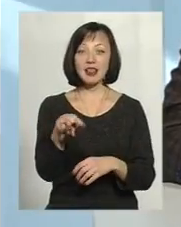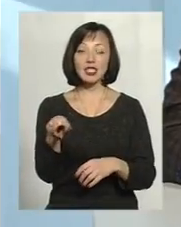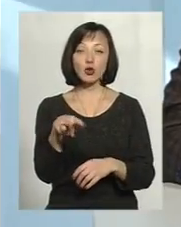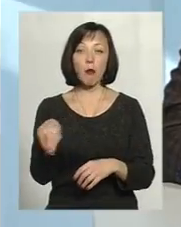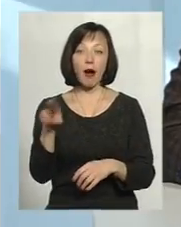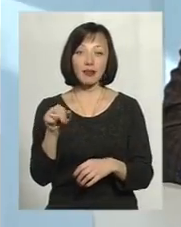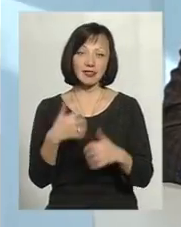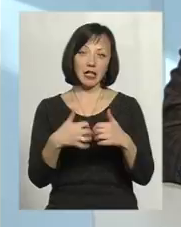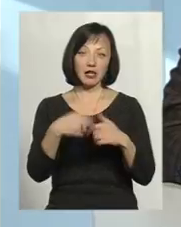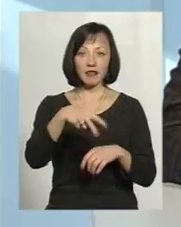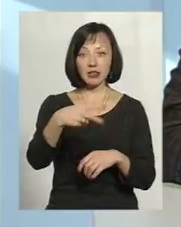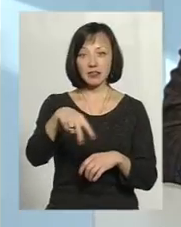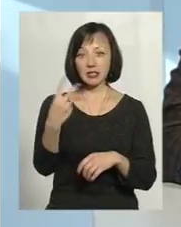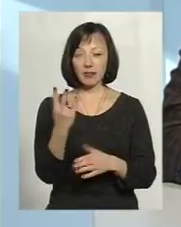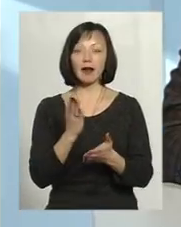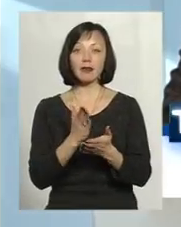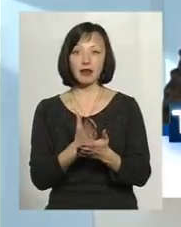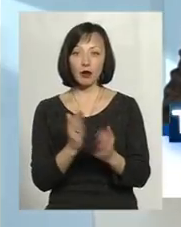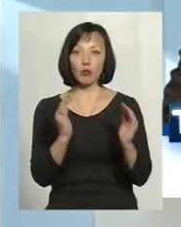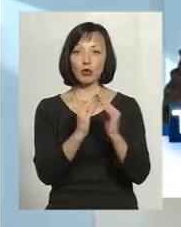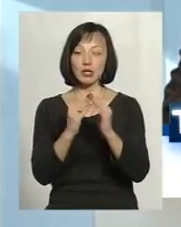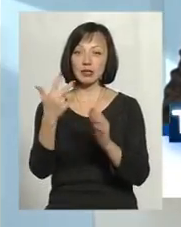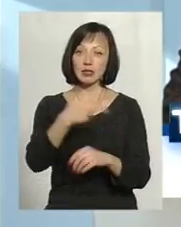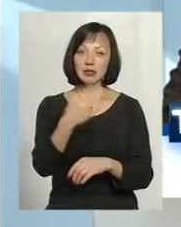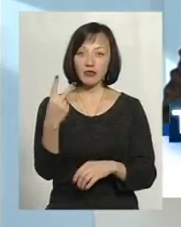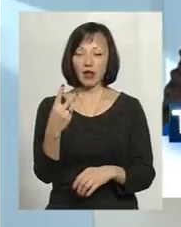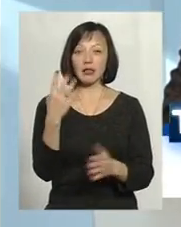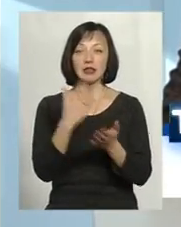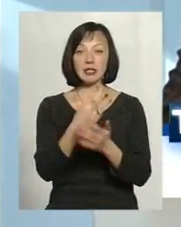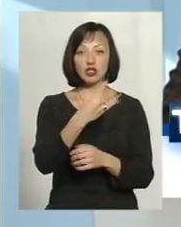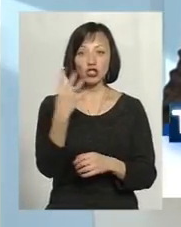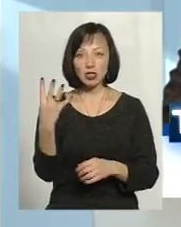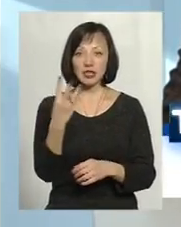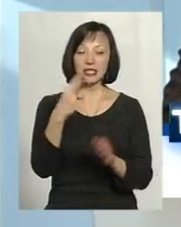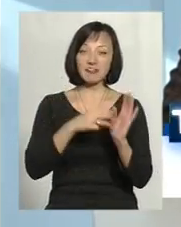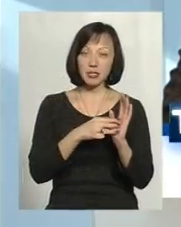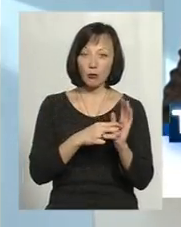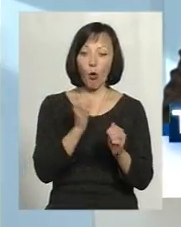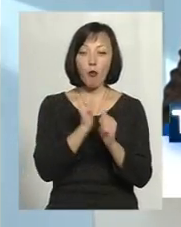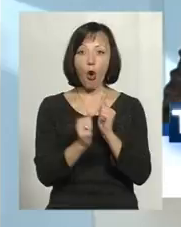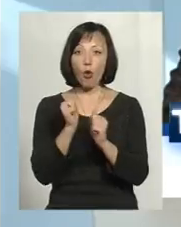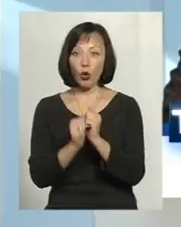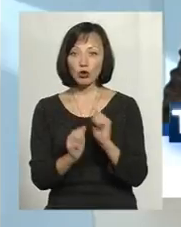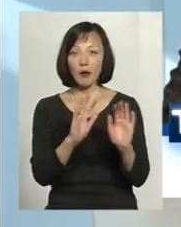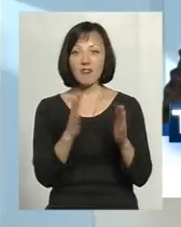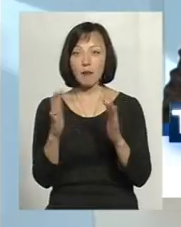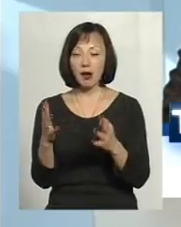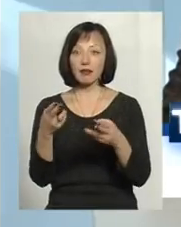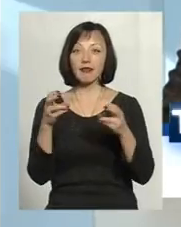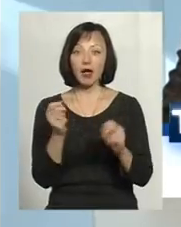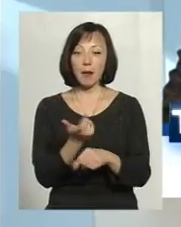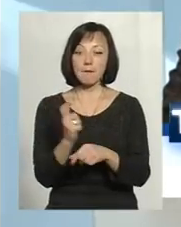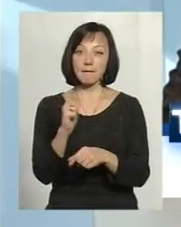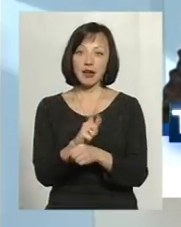нас середній 20-22. Є, звичайно, будинки, де є 32, де є 34, де є 38. По кожному випадку, де є